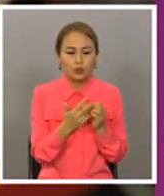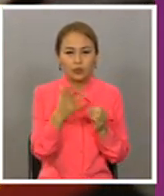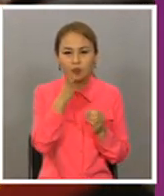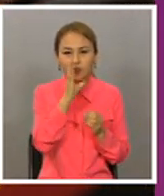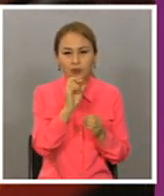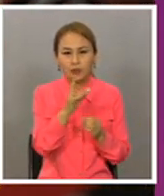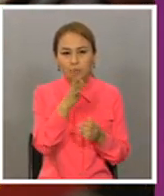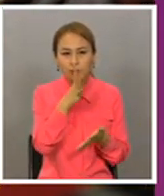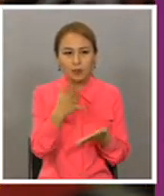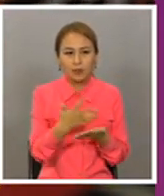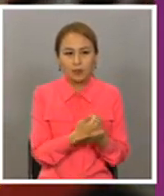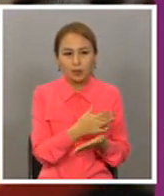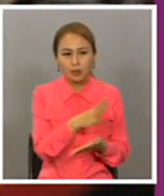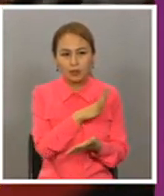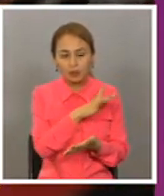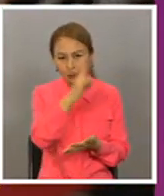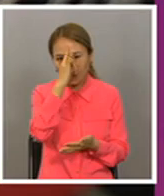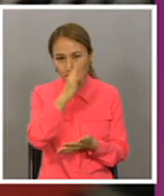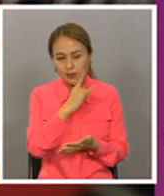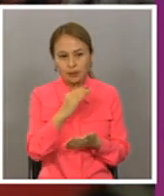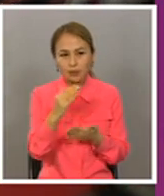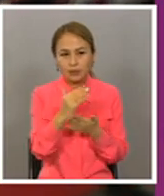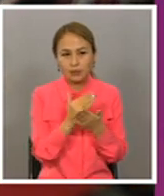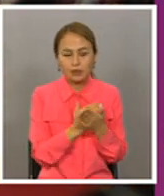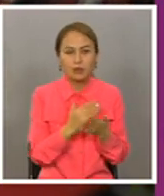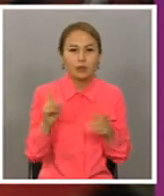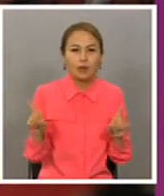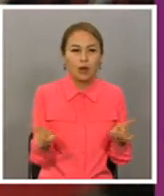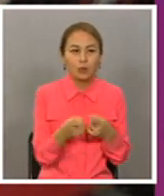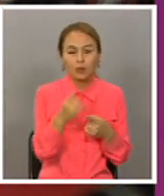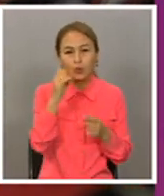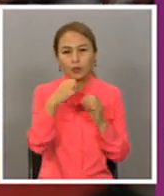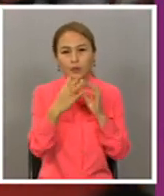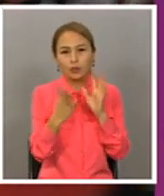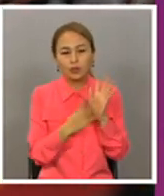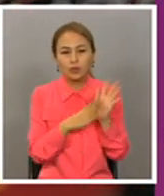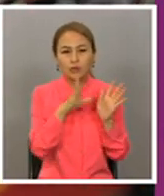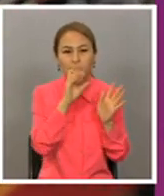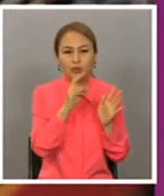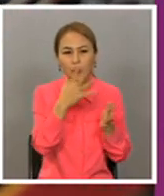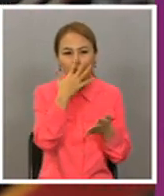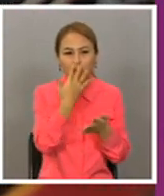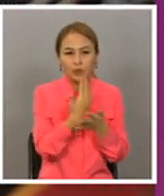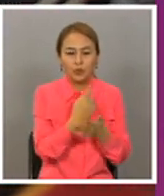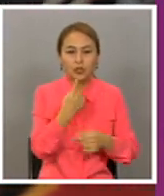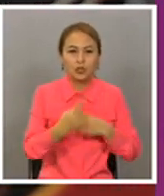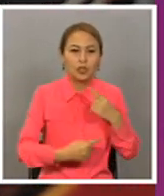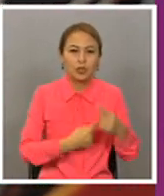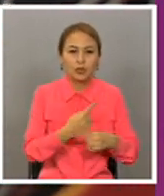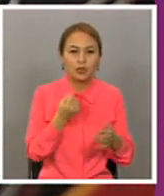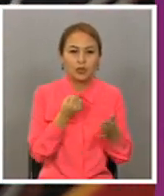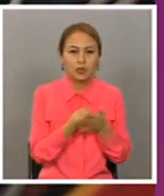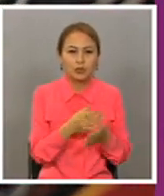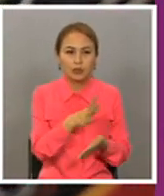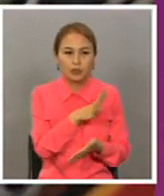тауып келеді. Қазақ кестесінің дамуы 19-шы ғасырда өзінің шарықтау шегіне жетті.